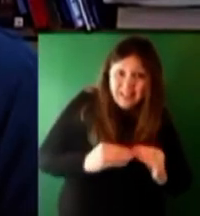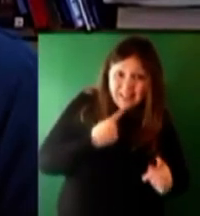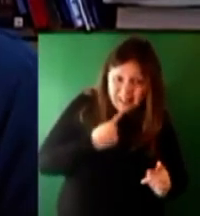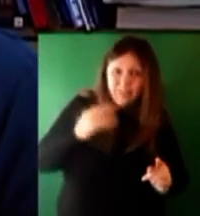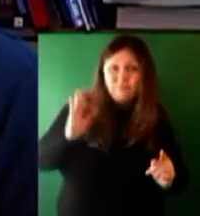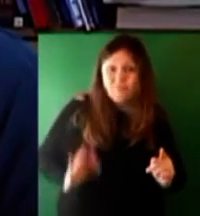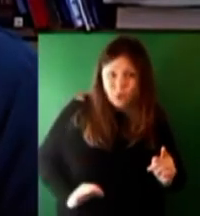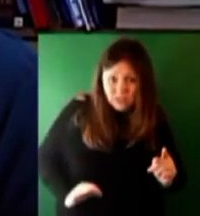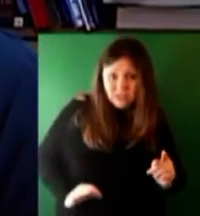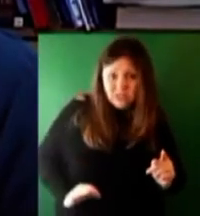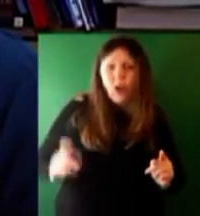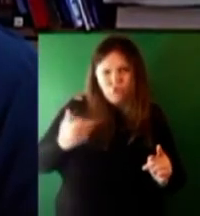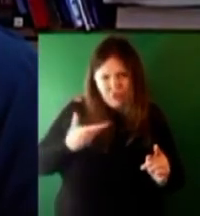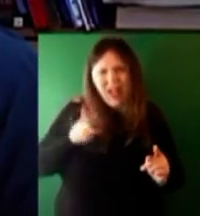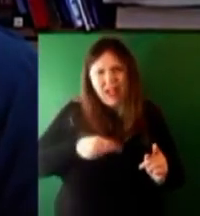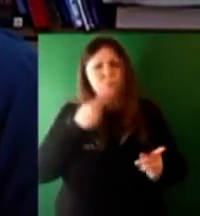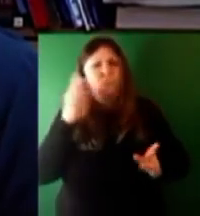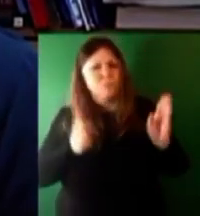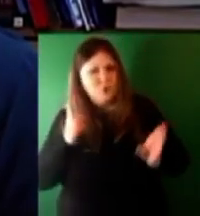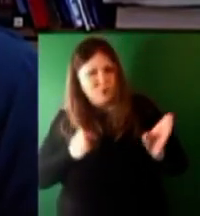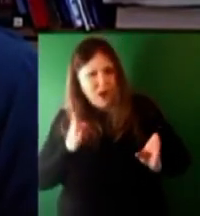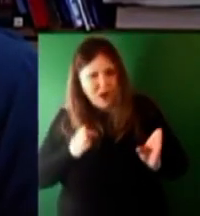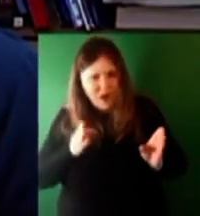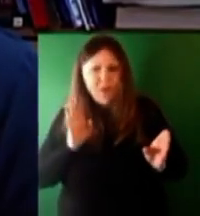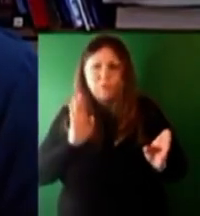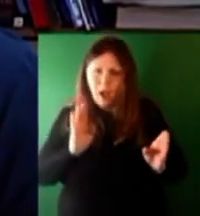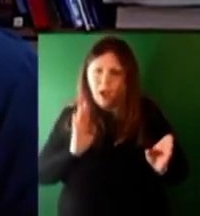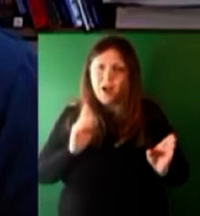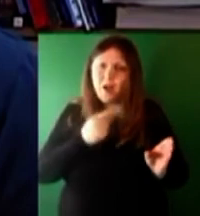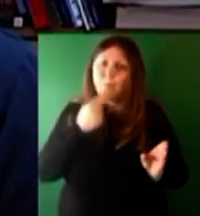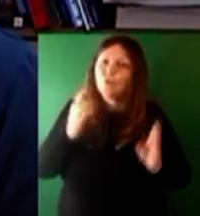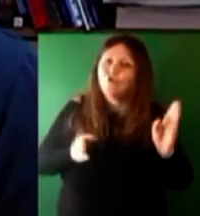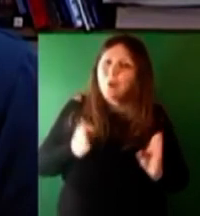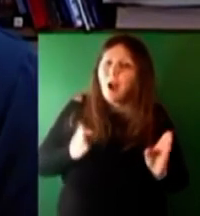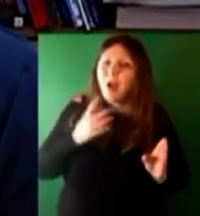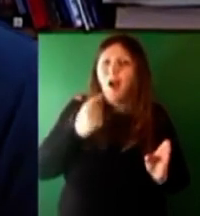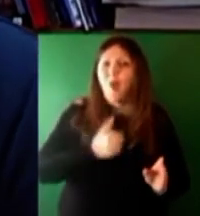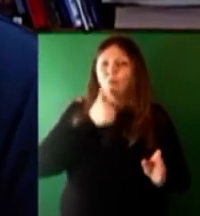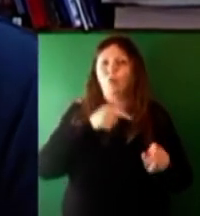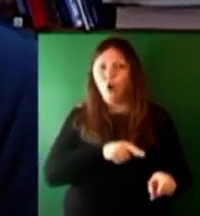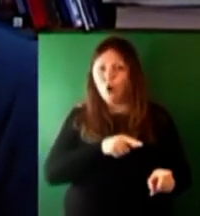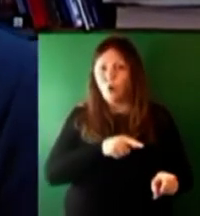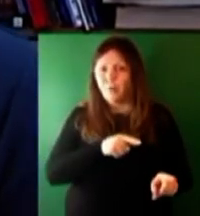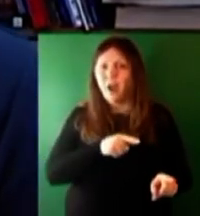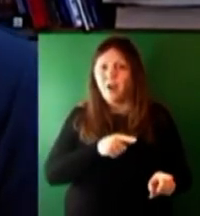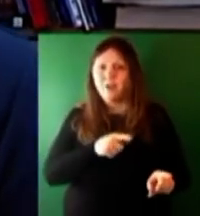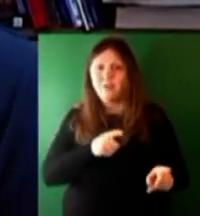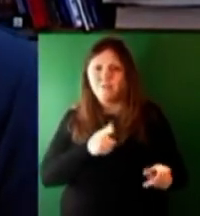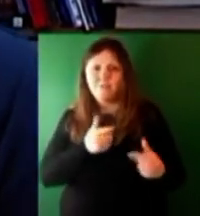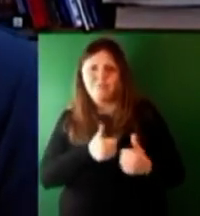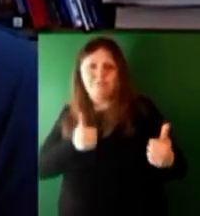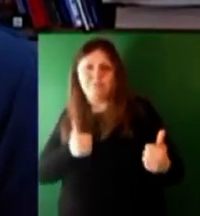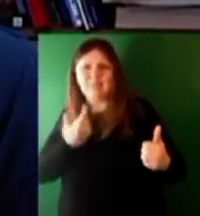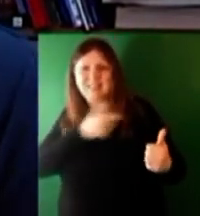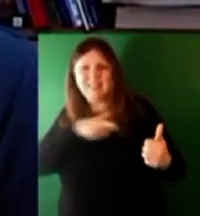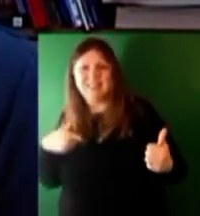emanato un'ordinanza rivolta a tutte le strutture ricettive all'aperto le cui attività risultano sospese